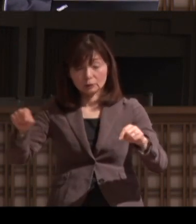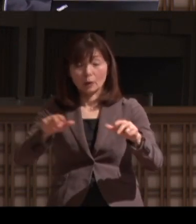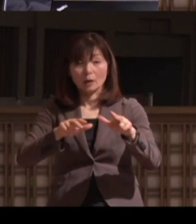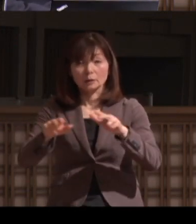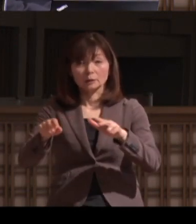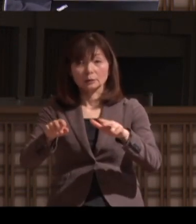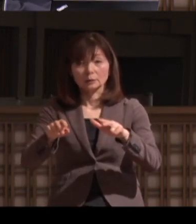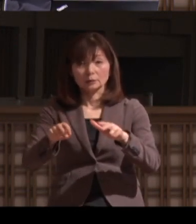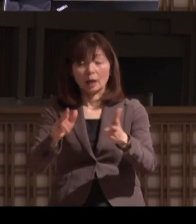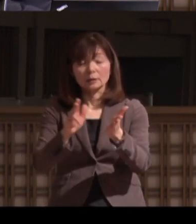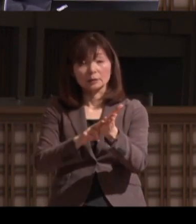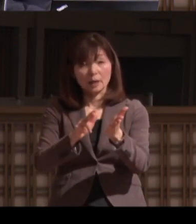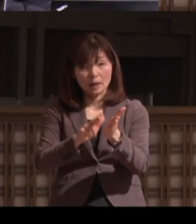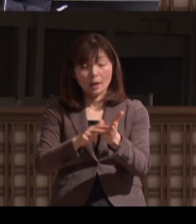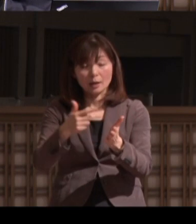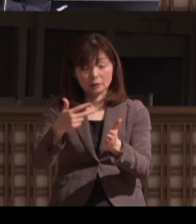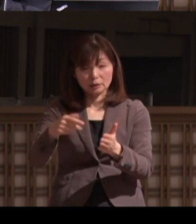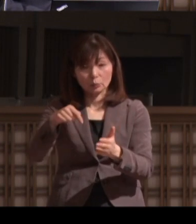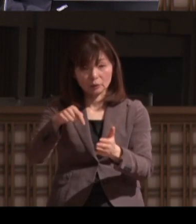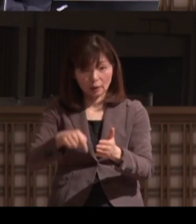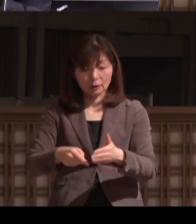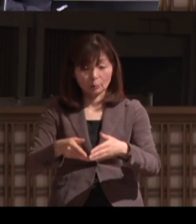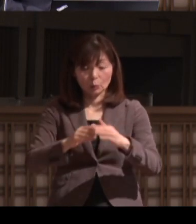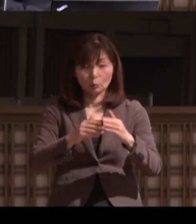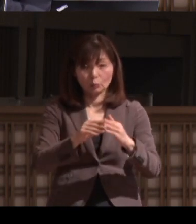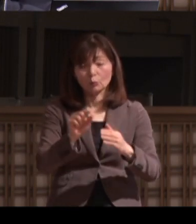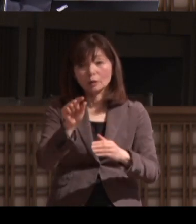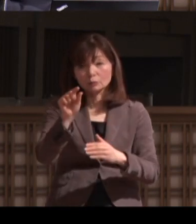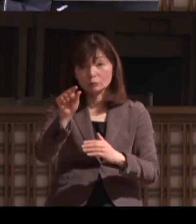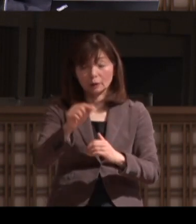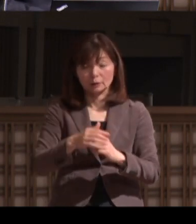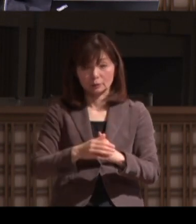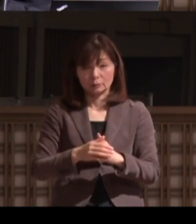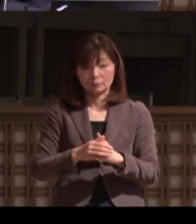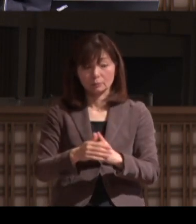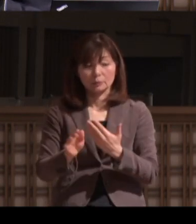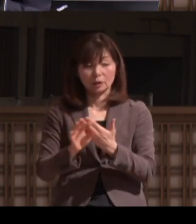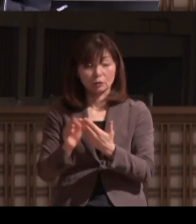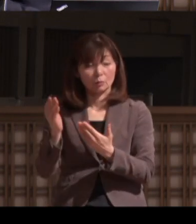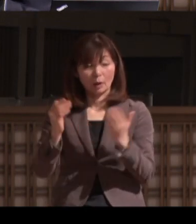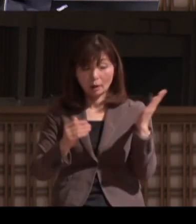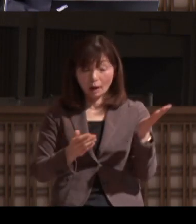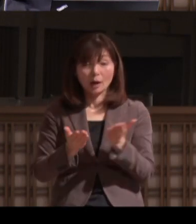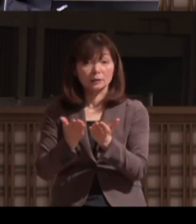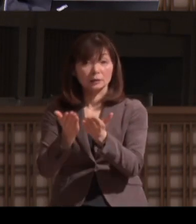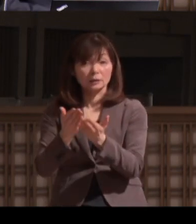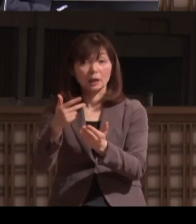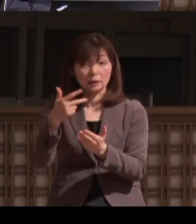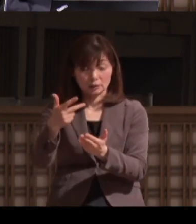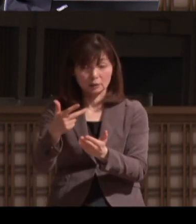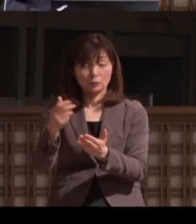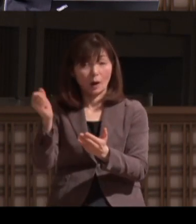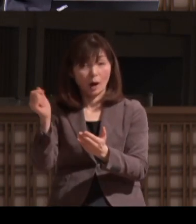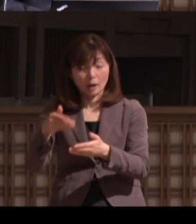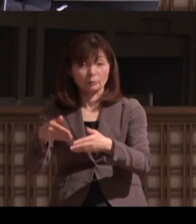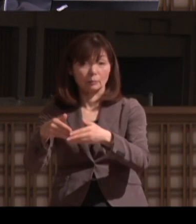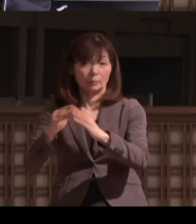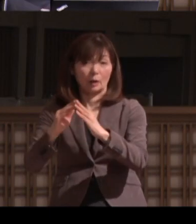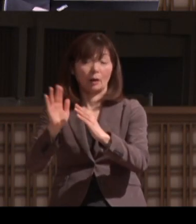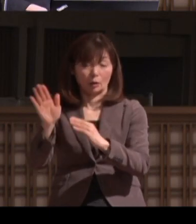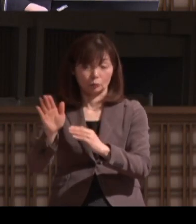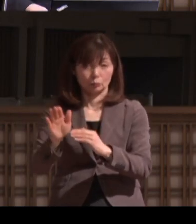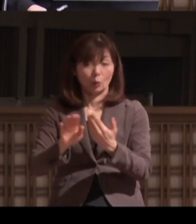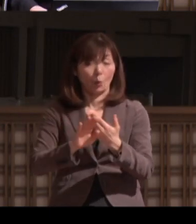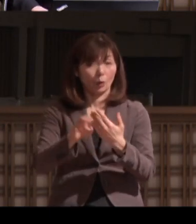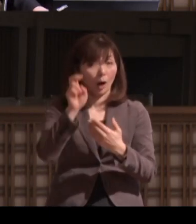ていらっしゃいませんまこの中でですねま2市などは割と早くから作られていますが非常に顕著なのは